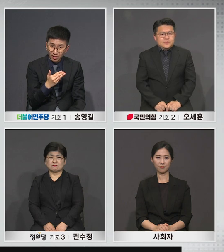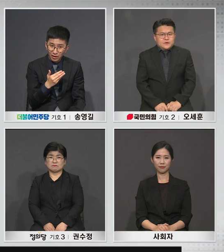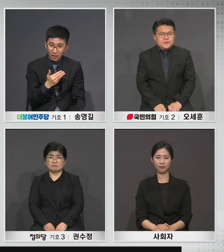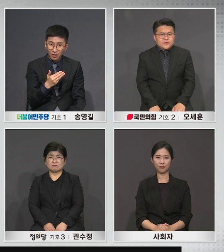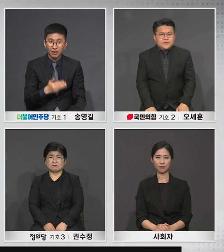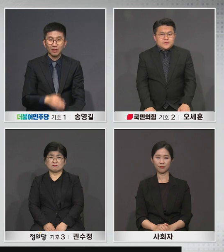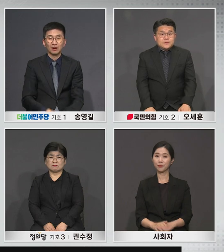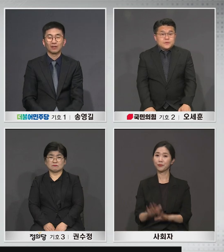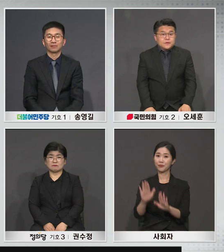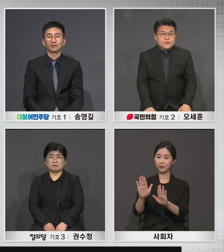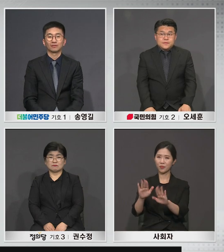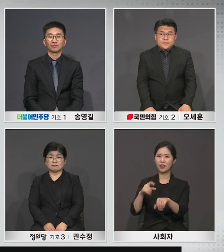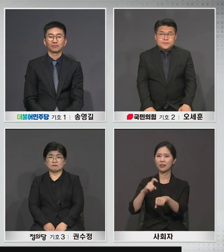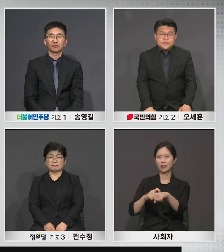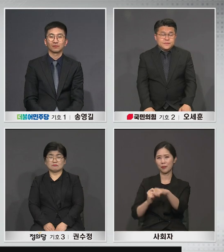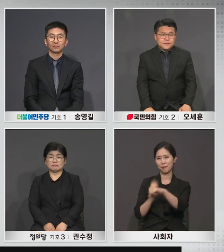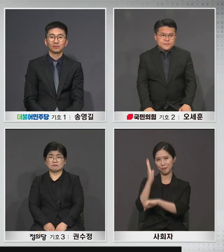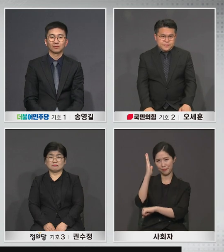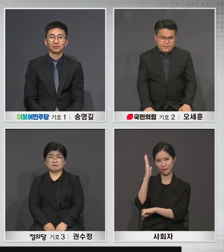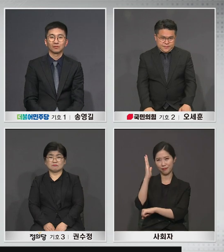시간이 끝났기 때문에요.